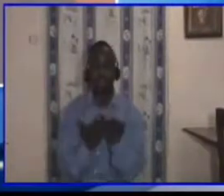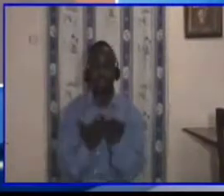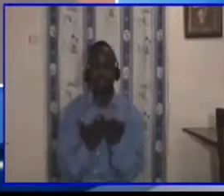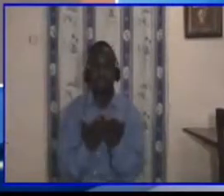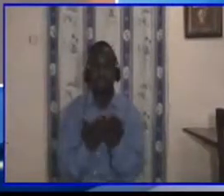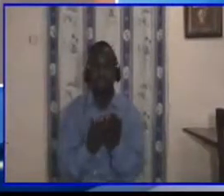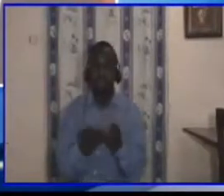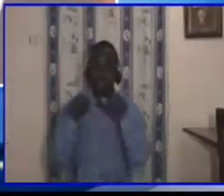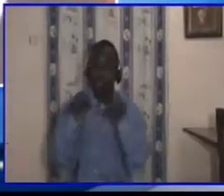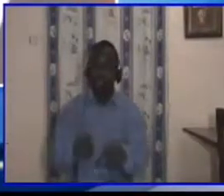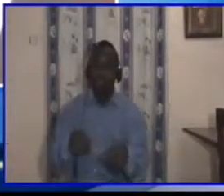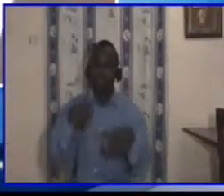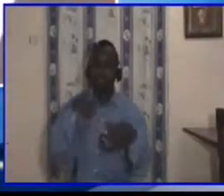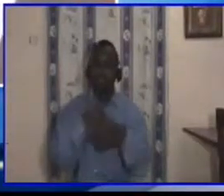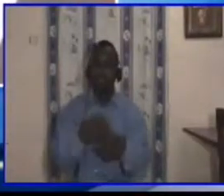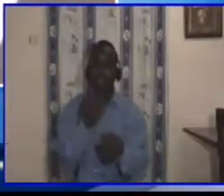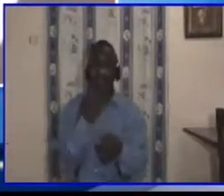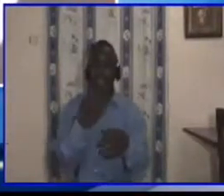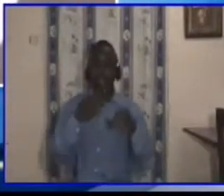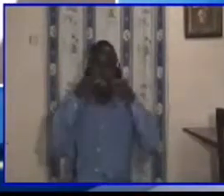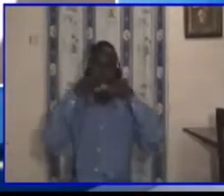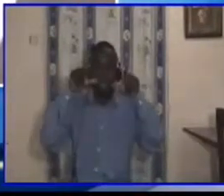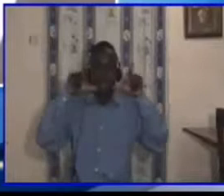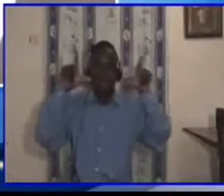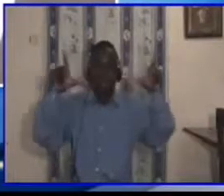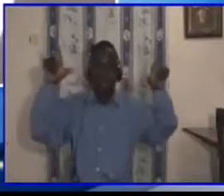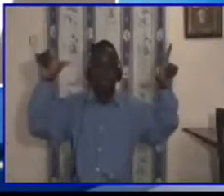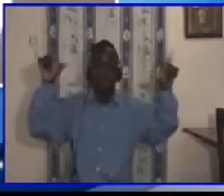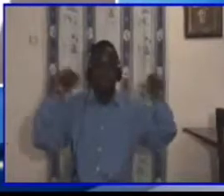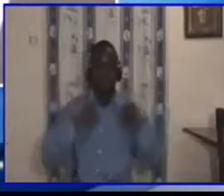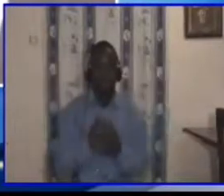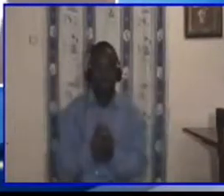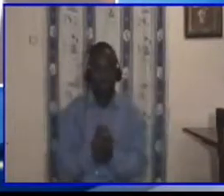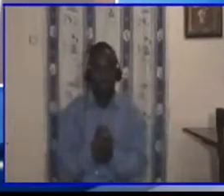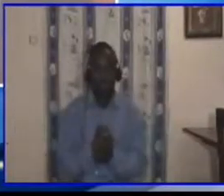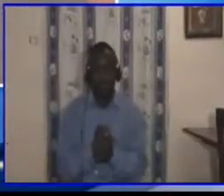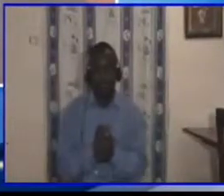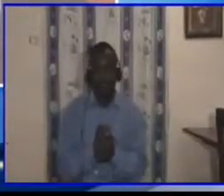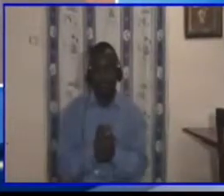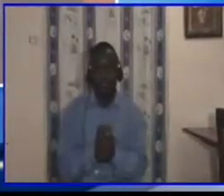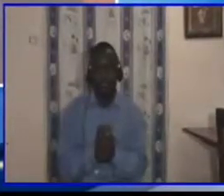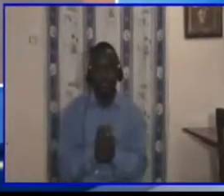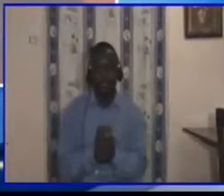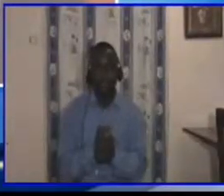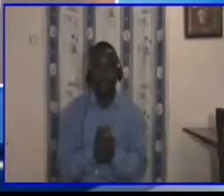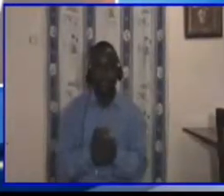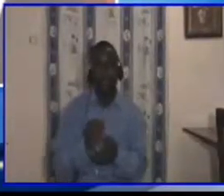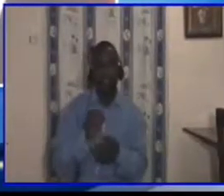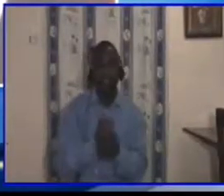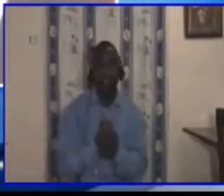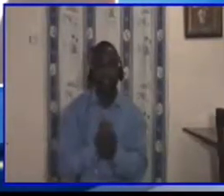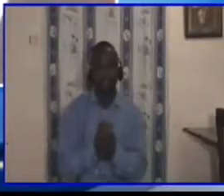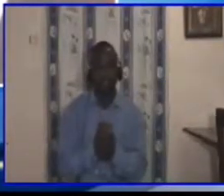la bibbia esisteva soltanto in due lingue in greco